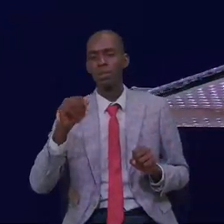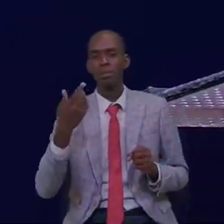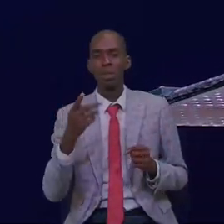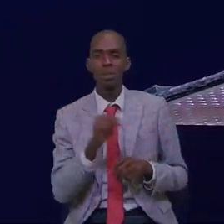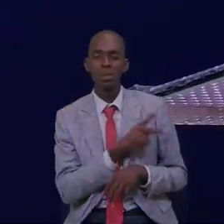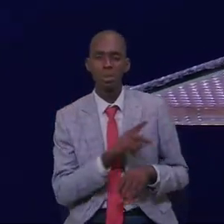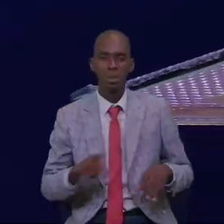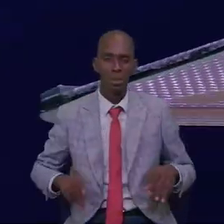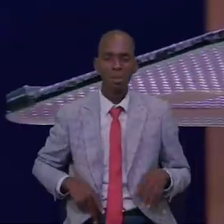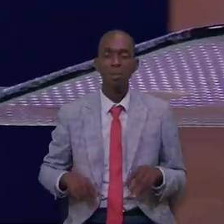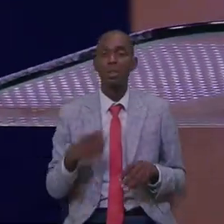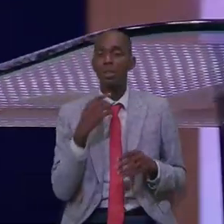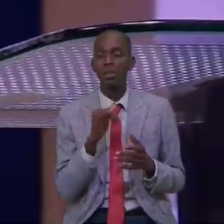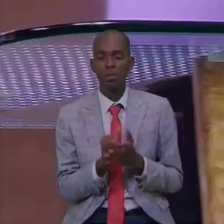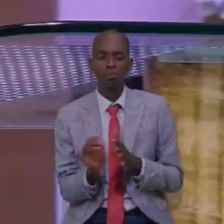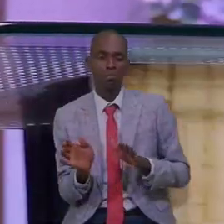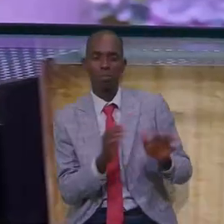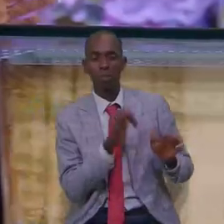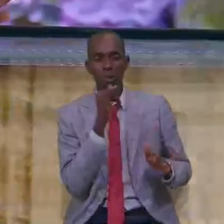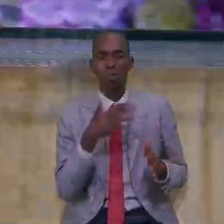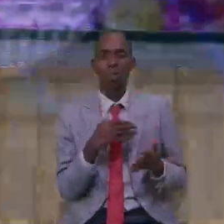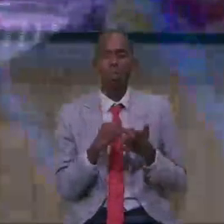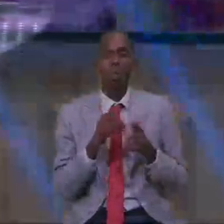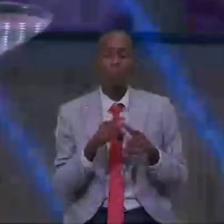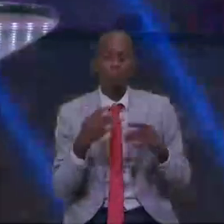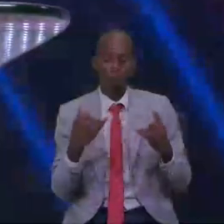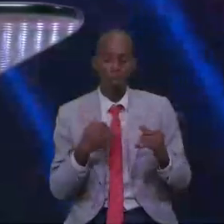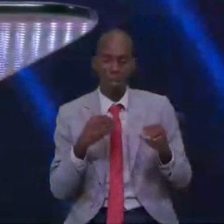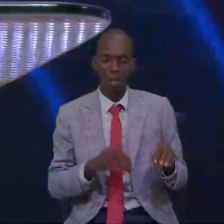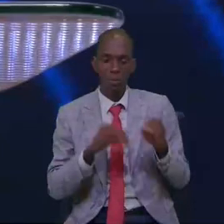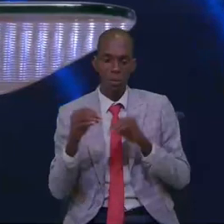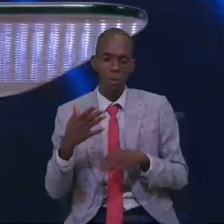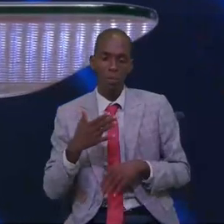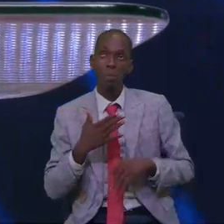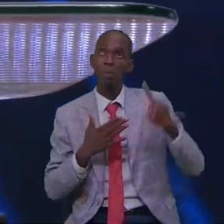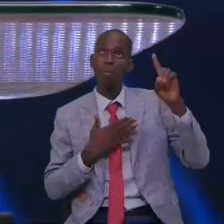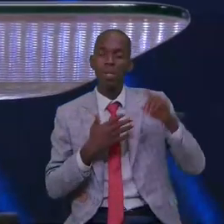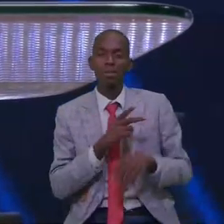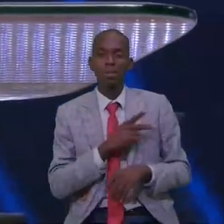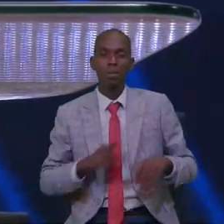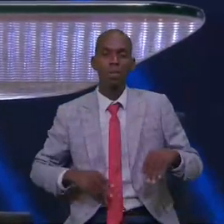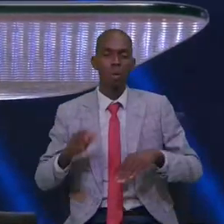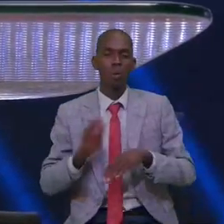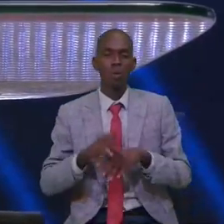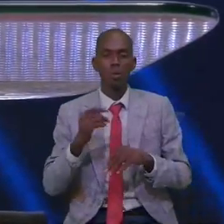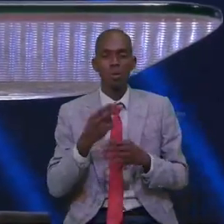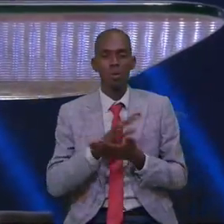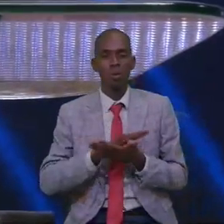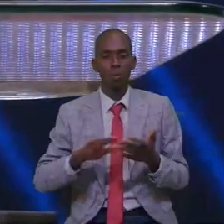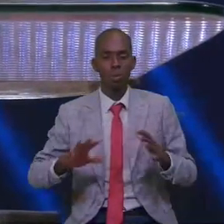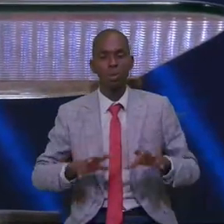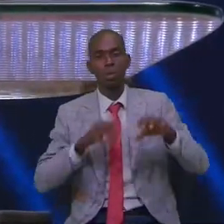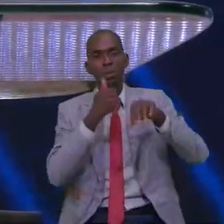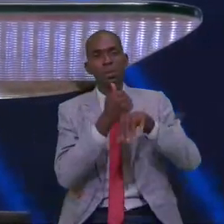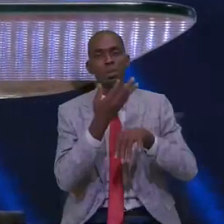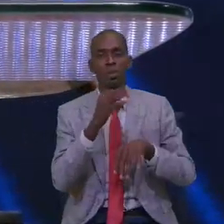grecs et romains, ils vivent par leur idéologie. C'est moi qui ai mon roi sur Sion, ma